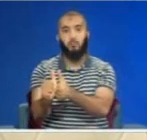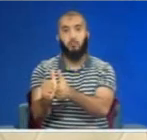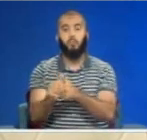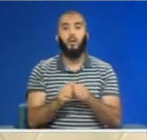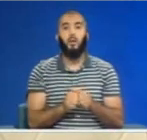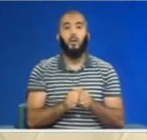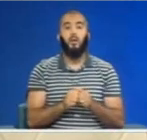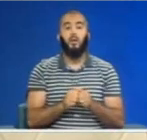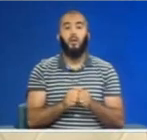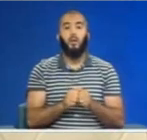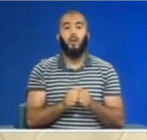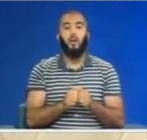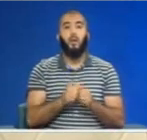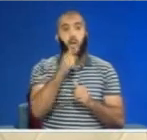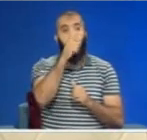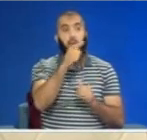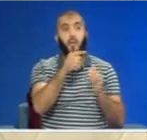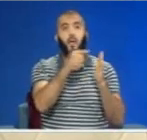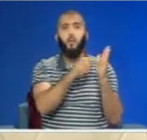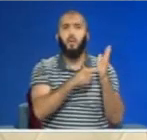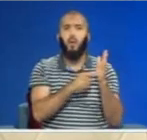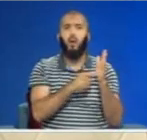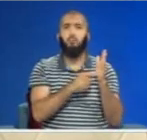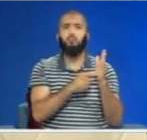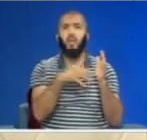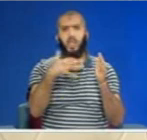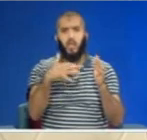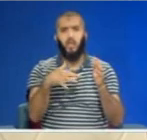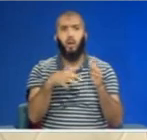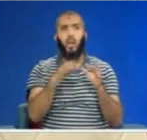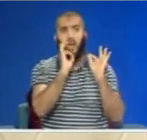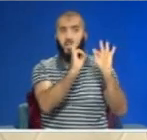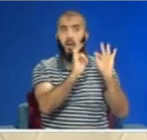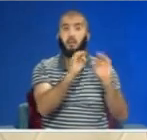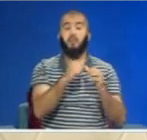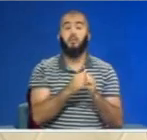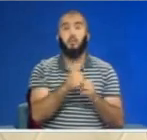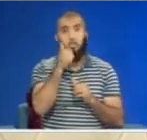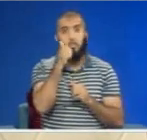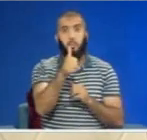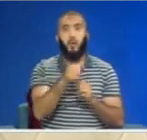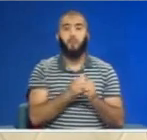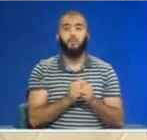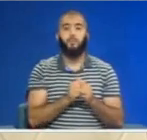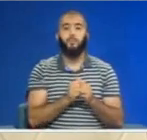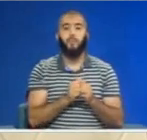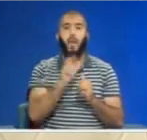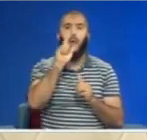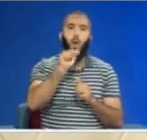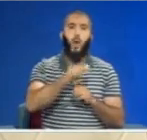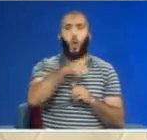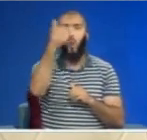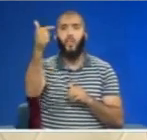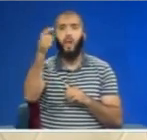وثبتت صحتها عدة مرات، مش مرة واحدة، عدة مرات. غيرنا من الإخوان المسلمين من